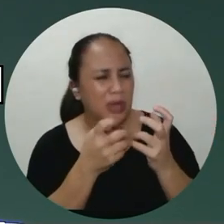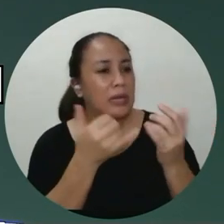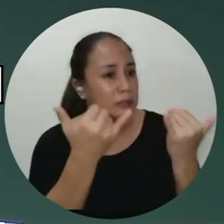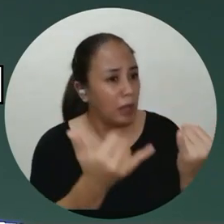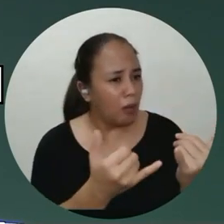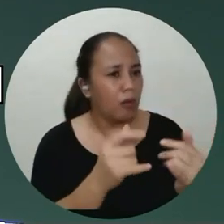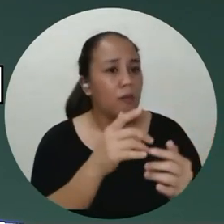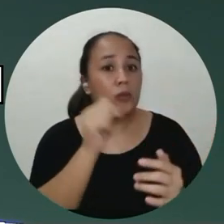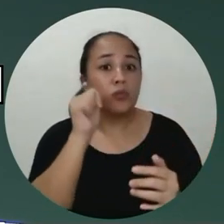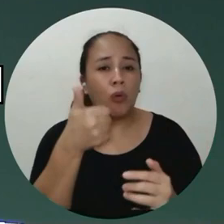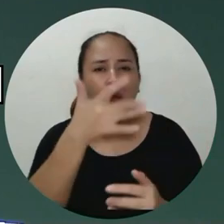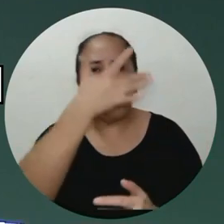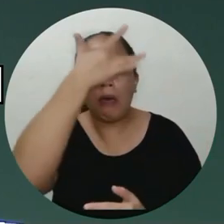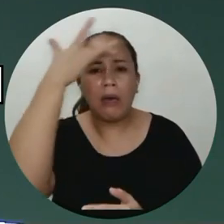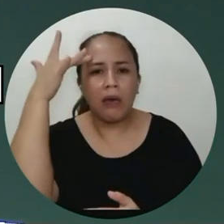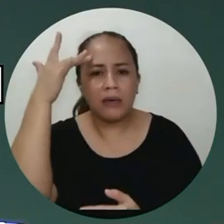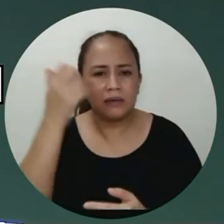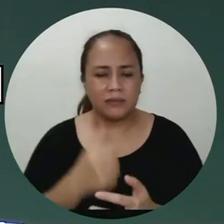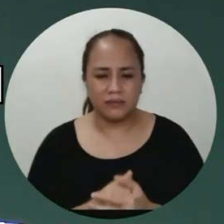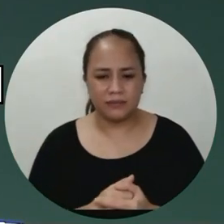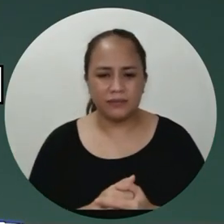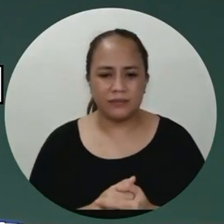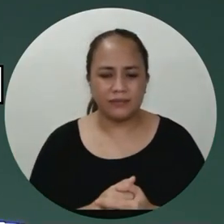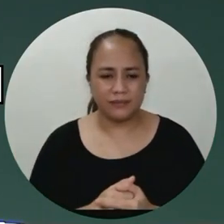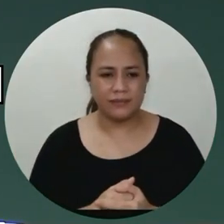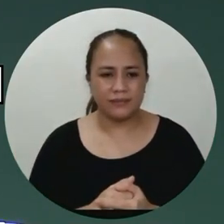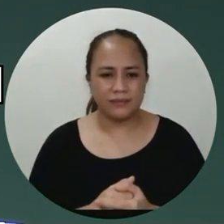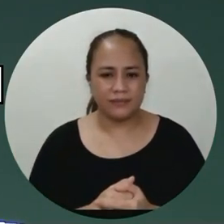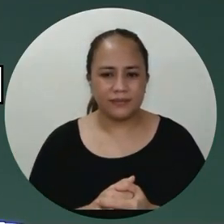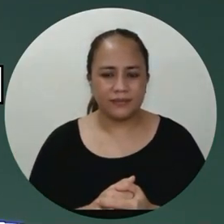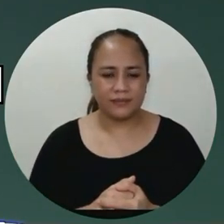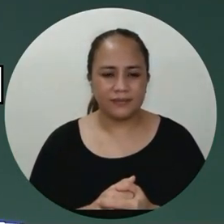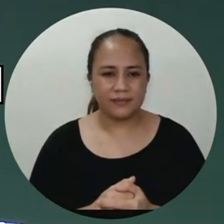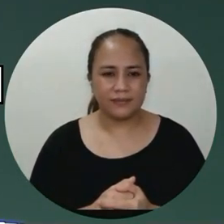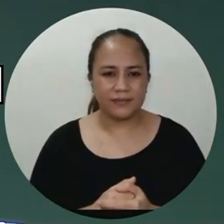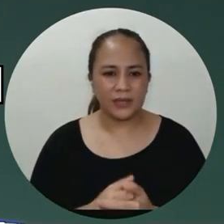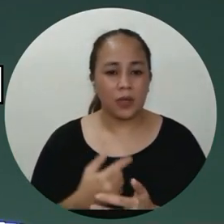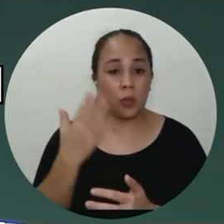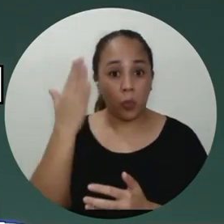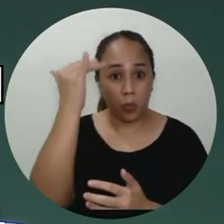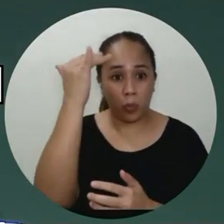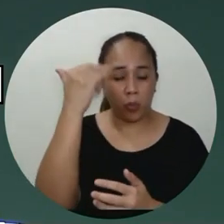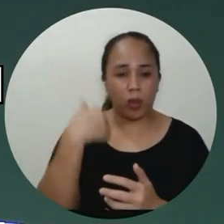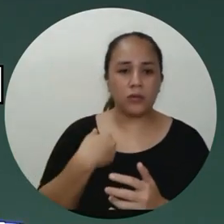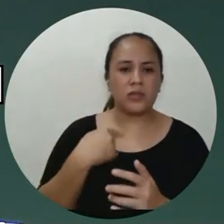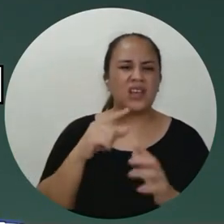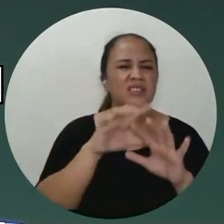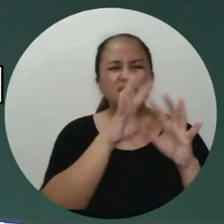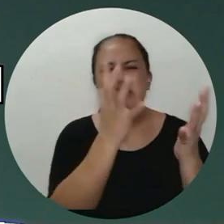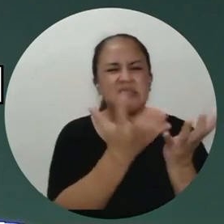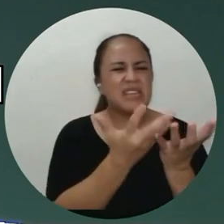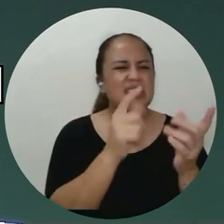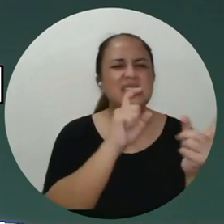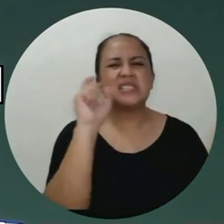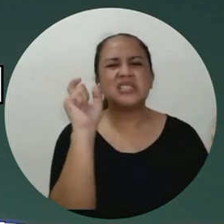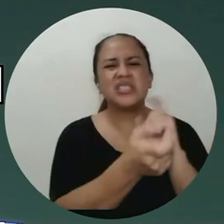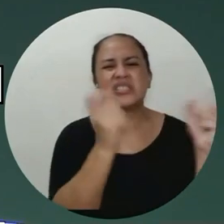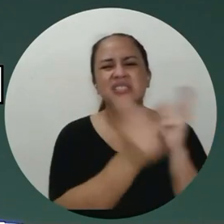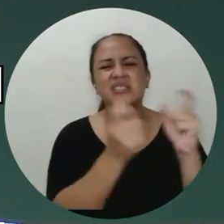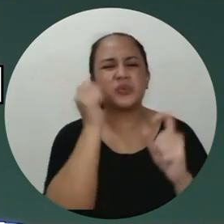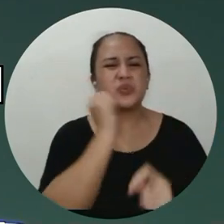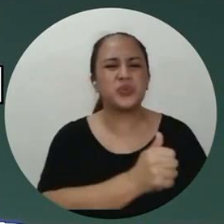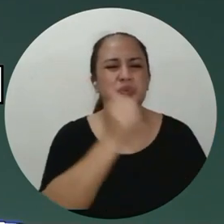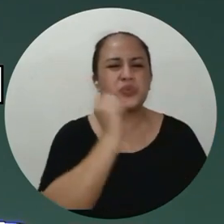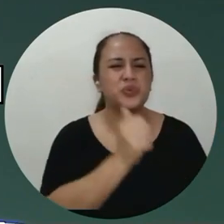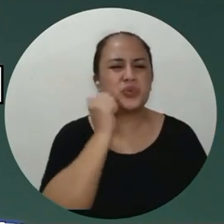다 바뀌어지니까 뭐 그때 끝나요. Because worldly things they change all the time and it's